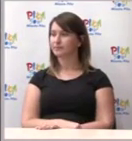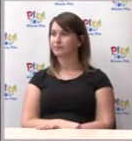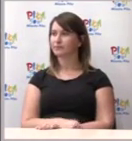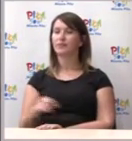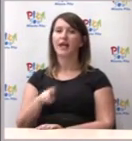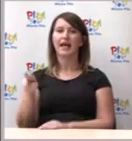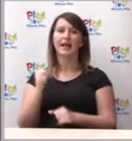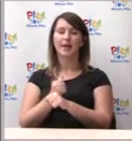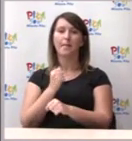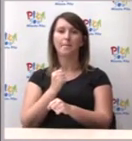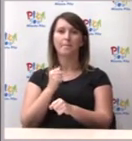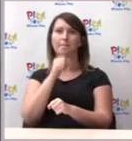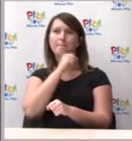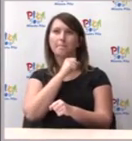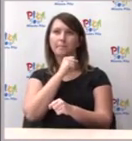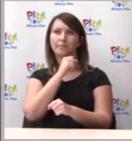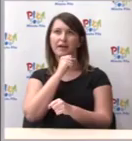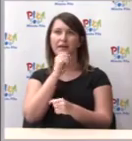Rada Powiatu zaakceptowała